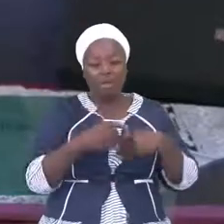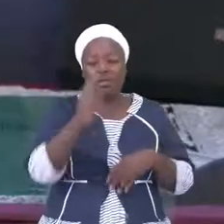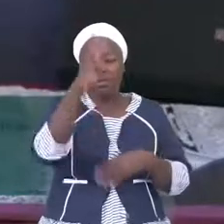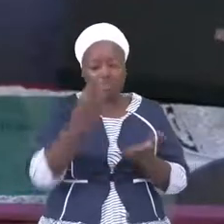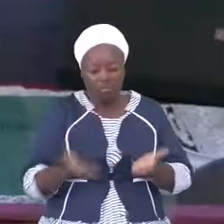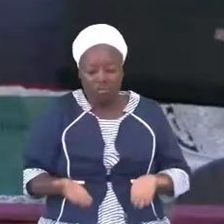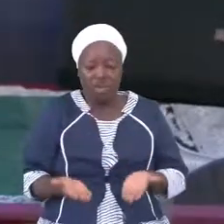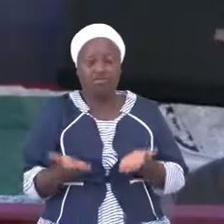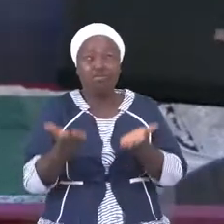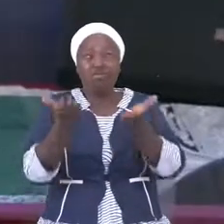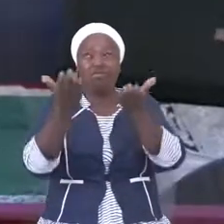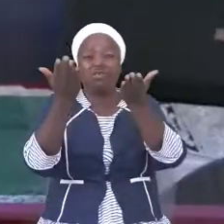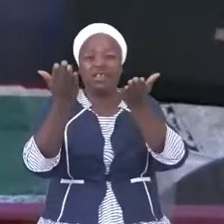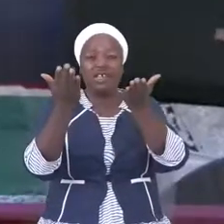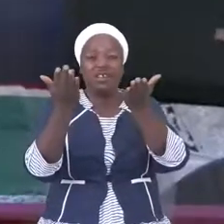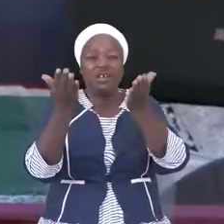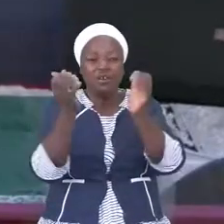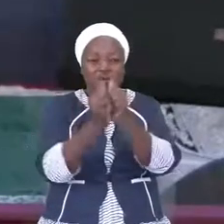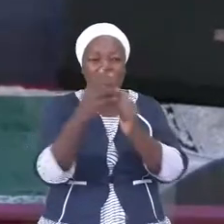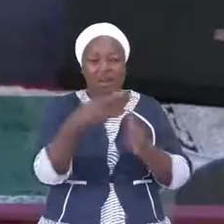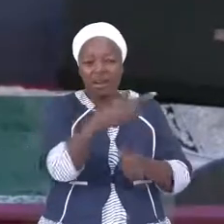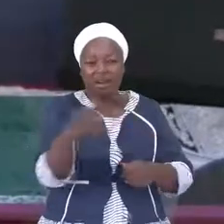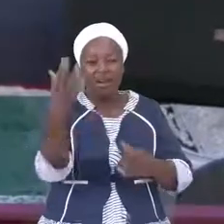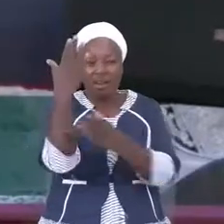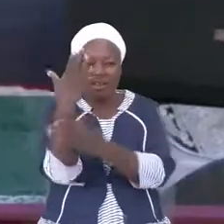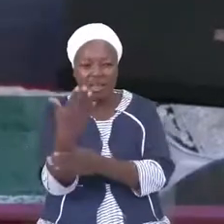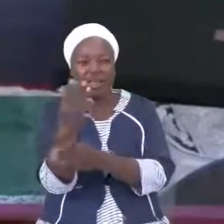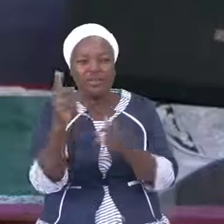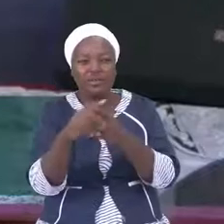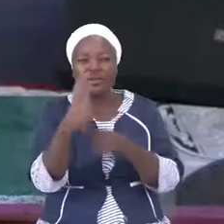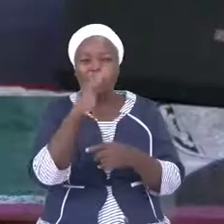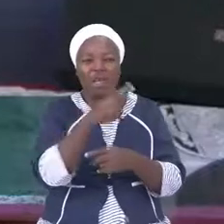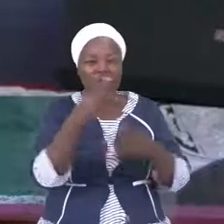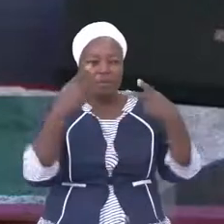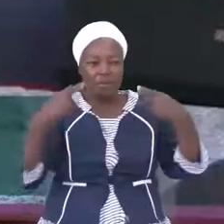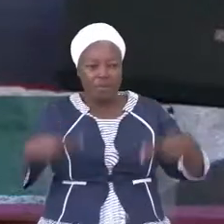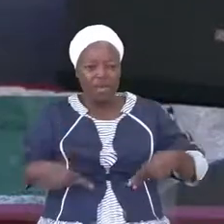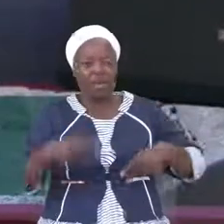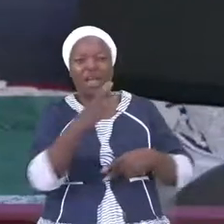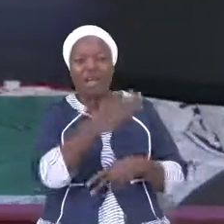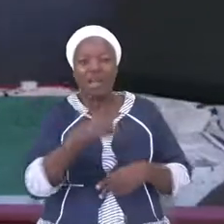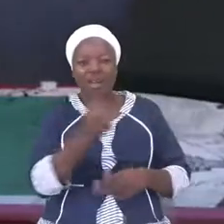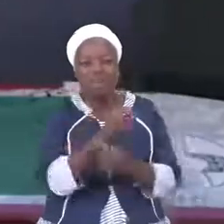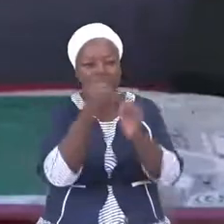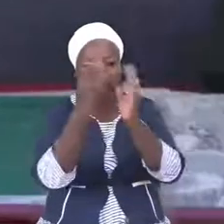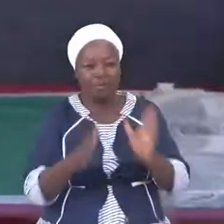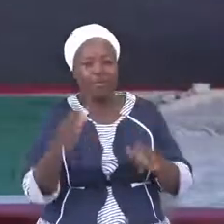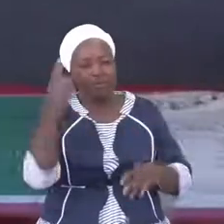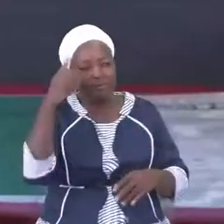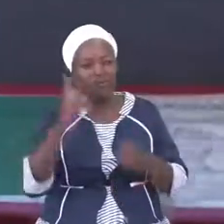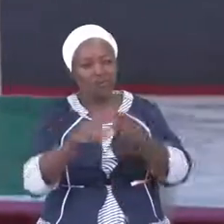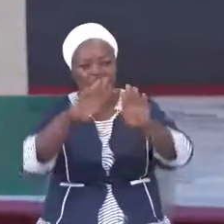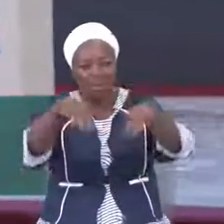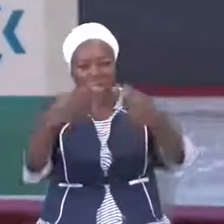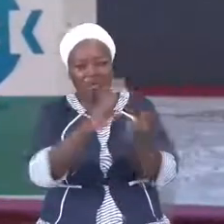Dieu l'a élevé par sa droite comme prince et sauveur pour